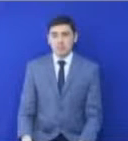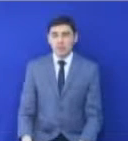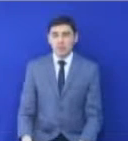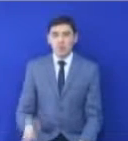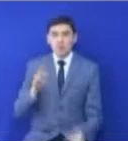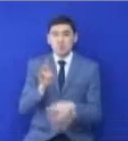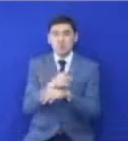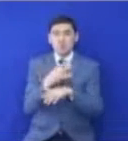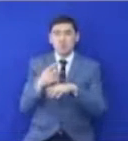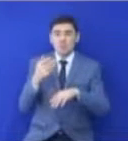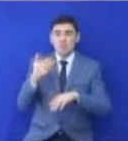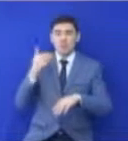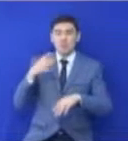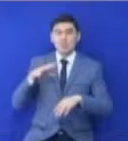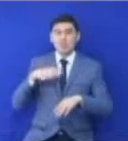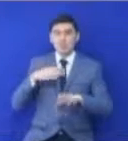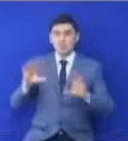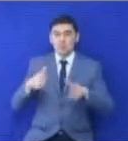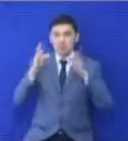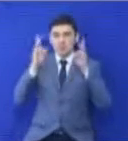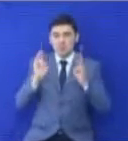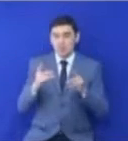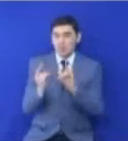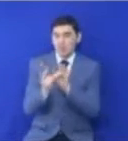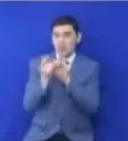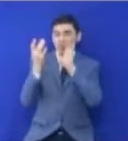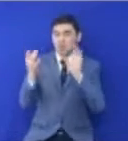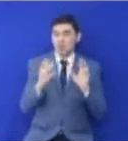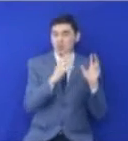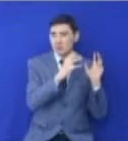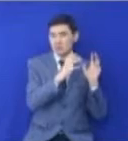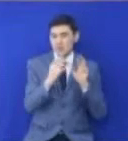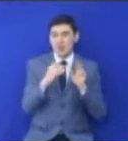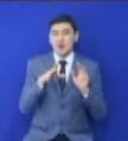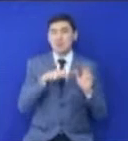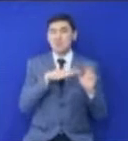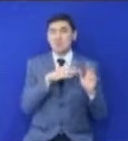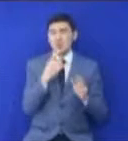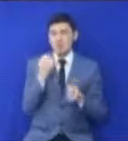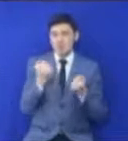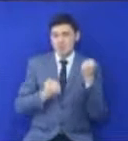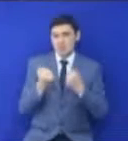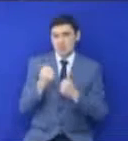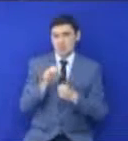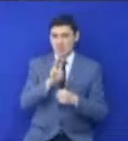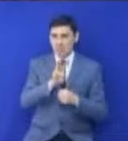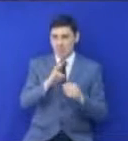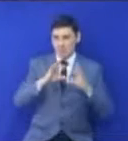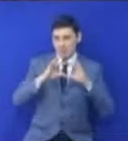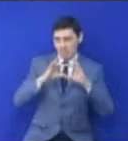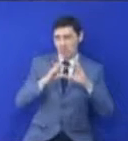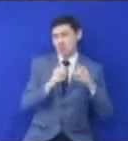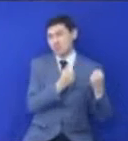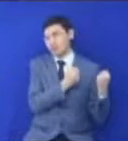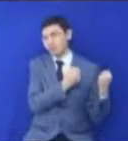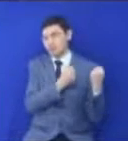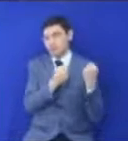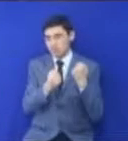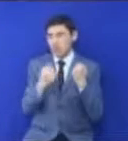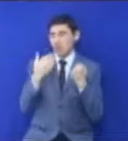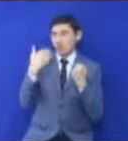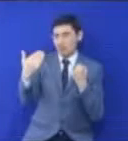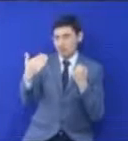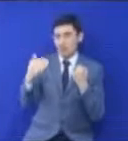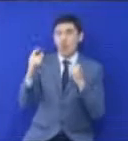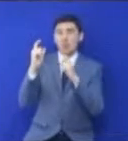түнде аспалы көпірде көлік апаты болды. Қаржаубайұлы көшесімен келе жатқан Volkswagen Passat автокөлігі ара қашықтықты